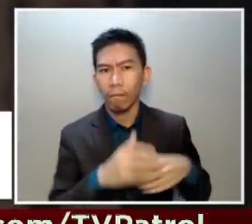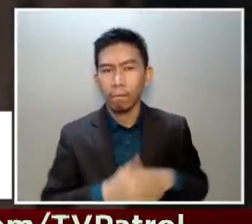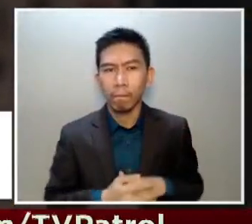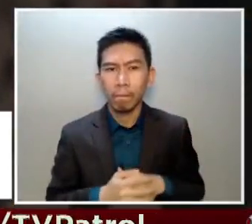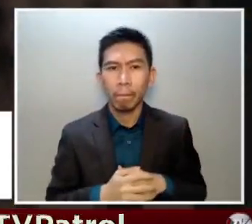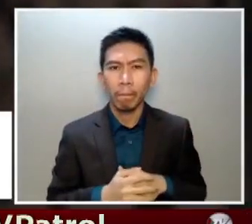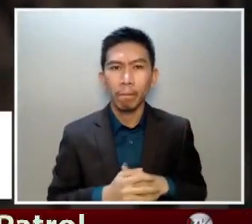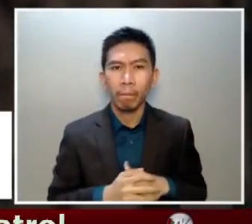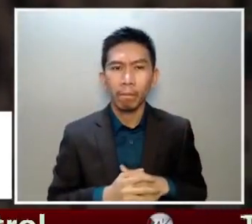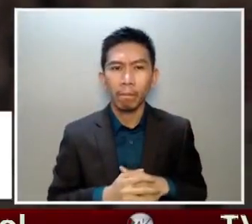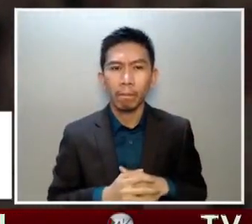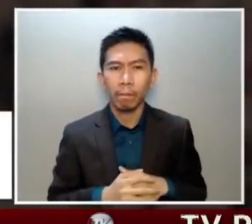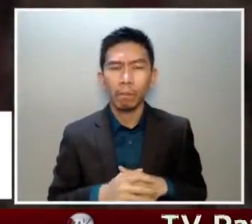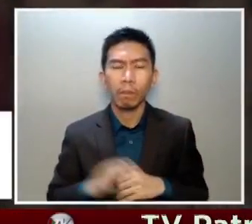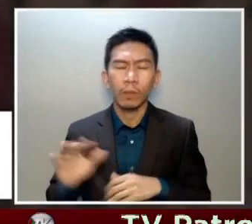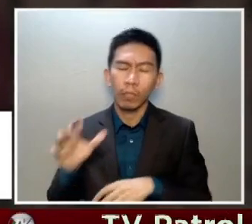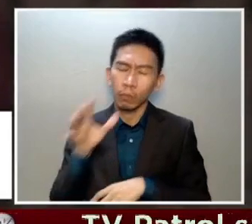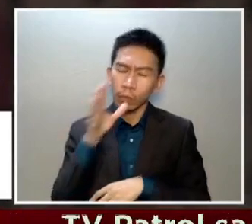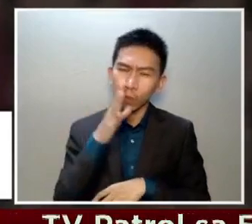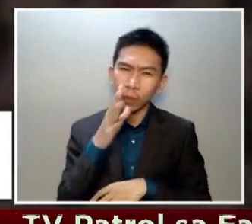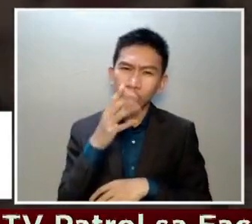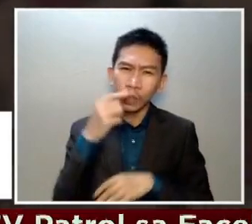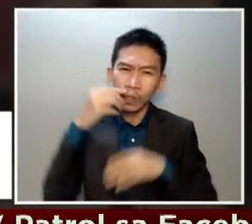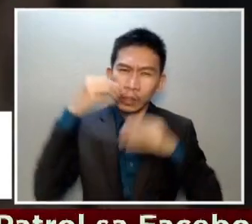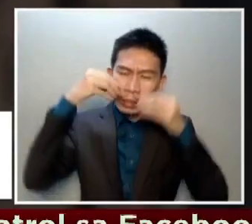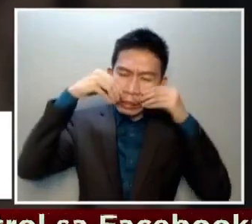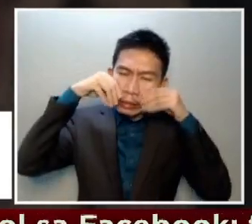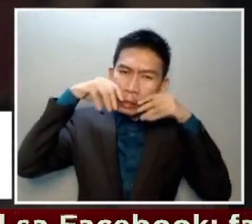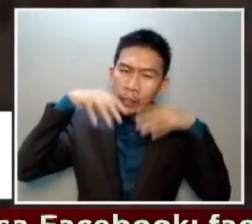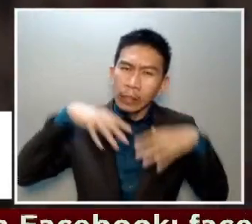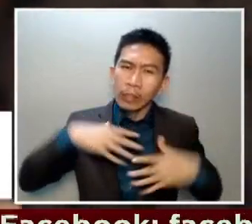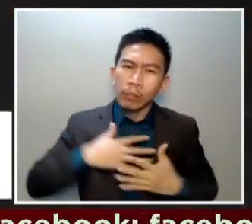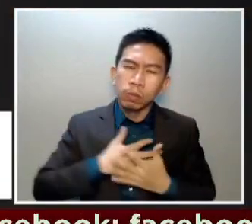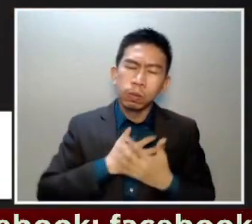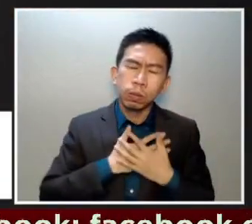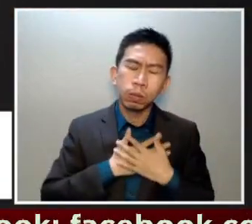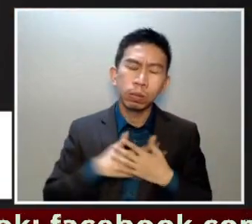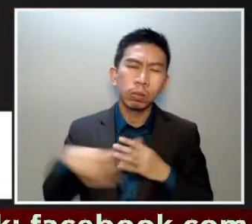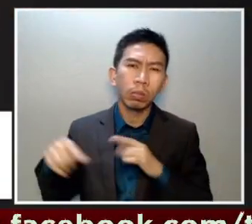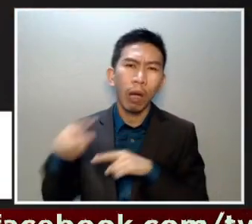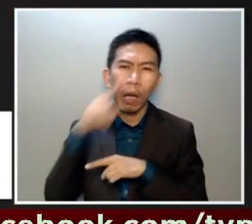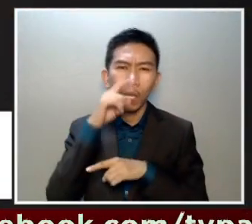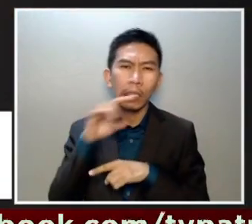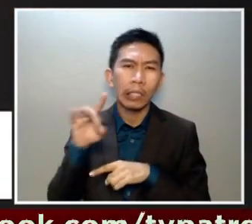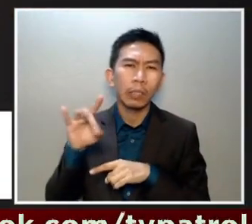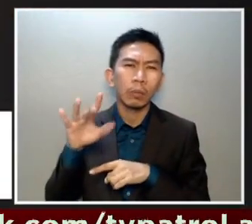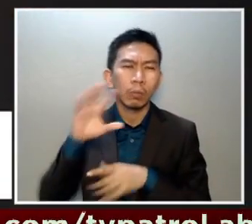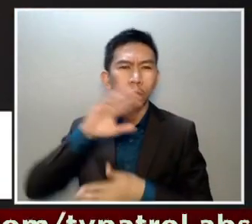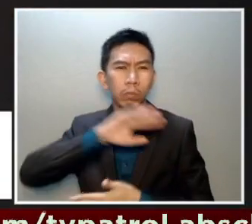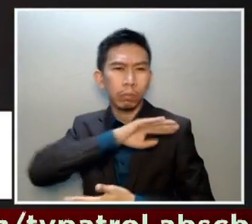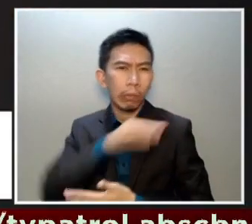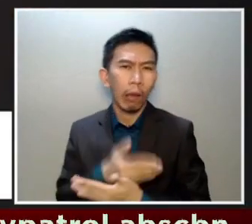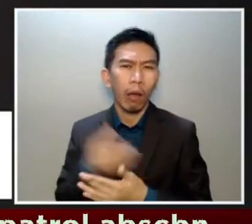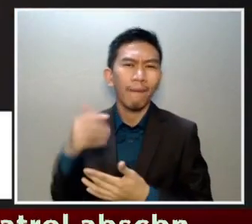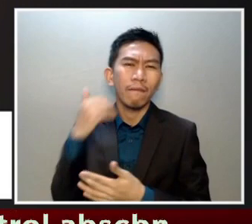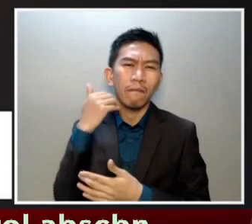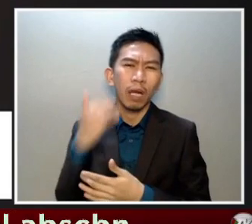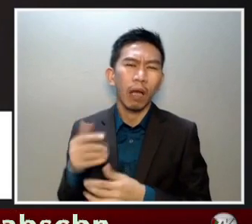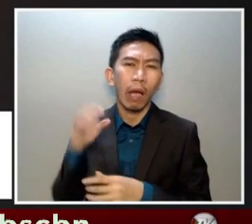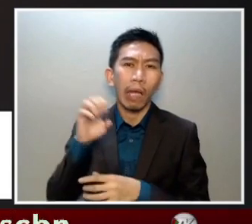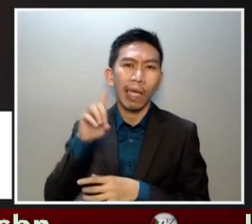Labis ang pagtangis ni Nanay Helen Armigo dahil sa sinapit ng 18 anyos na anak na si Edwin Armigo.